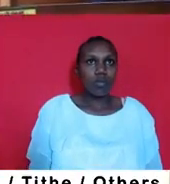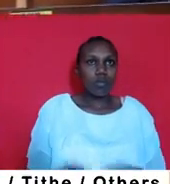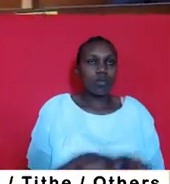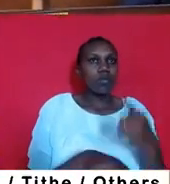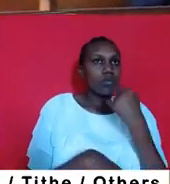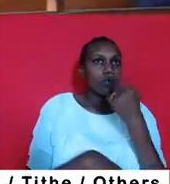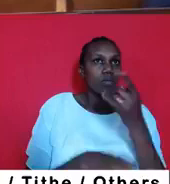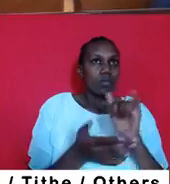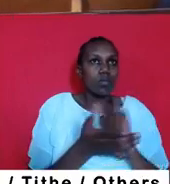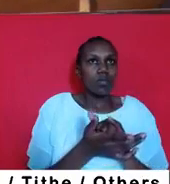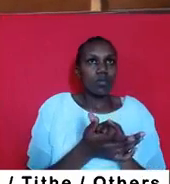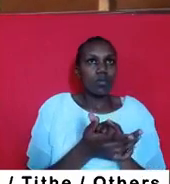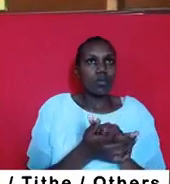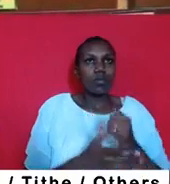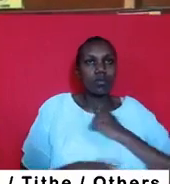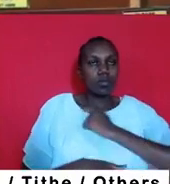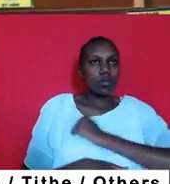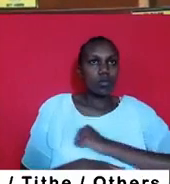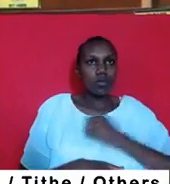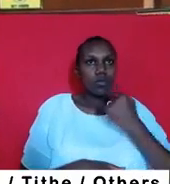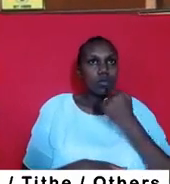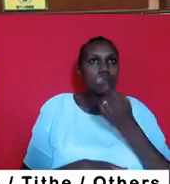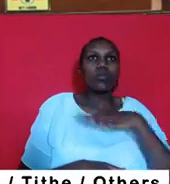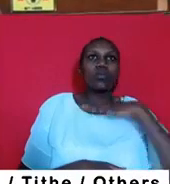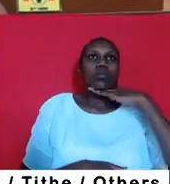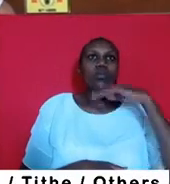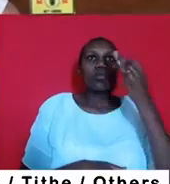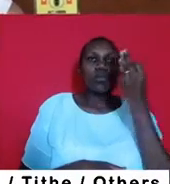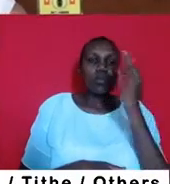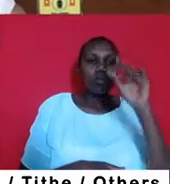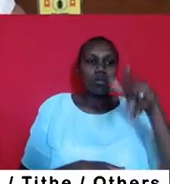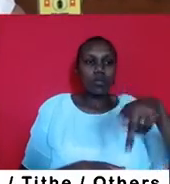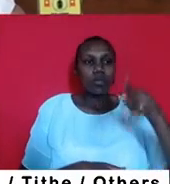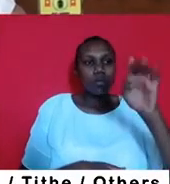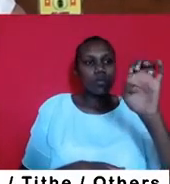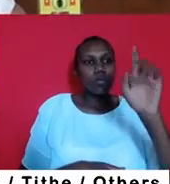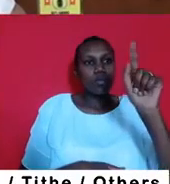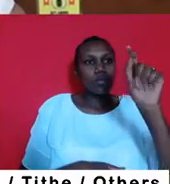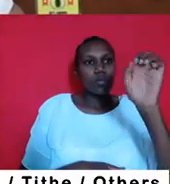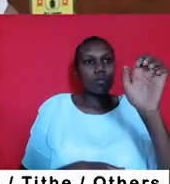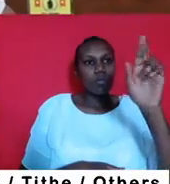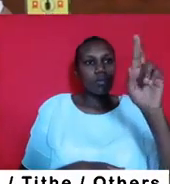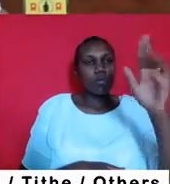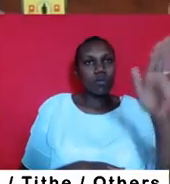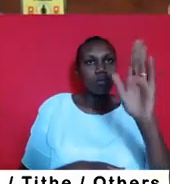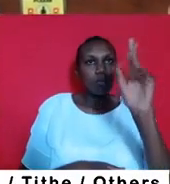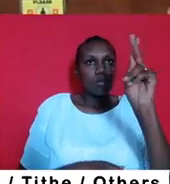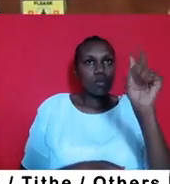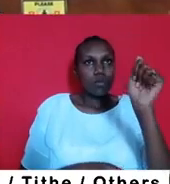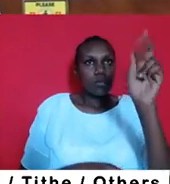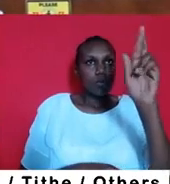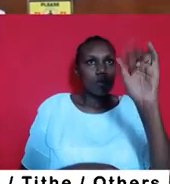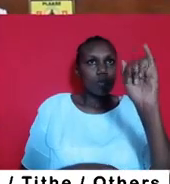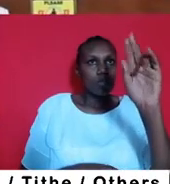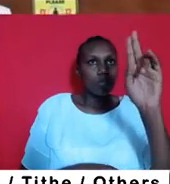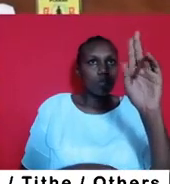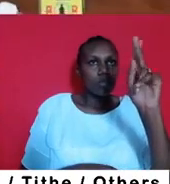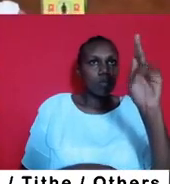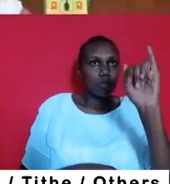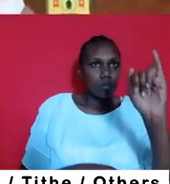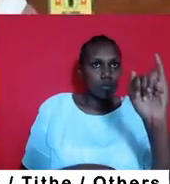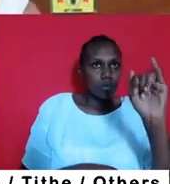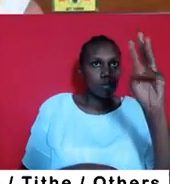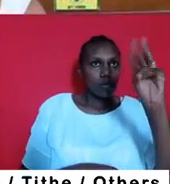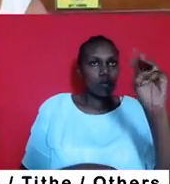Tunasitikika kuwatangazia kifo cha Peter Kariuki Mwaura. Peter Kariuki Mwaura ni wa